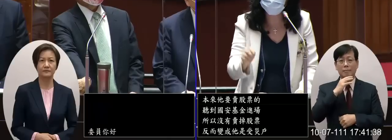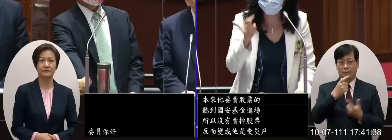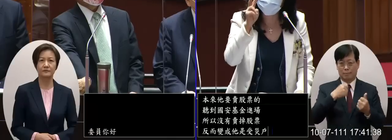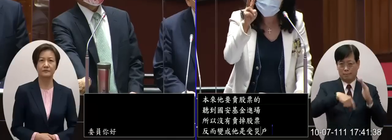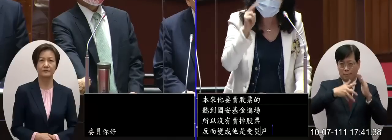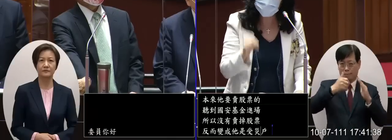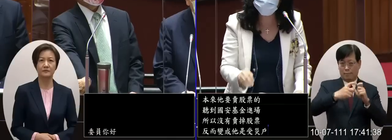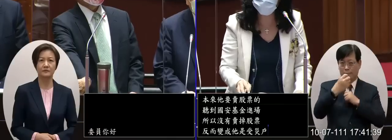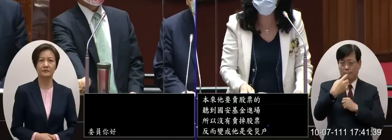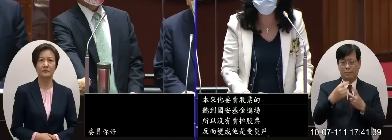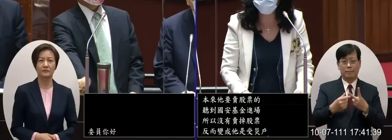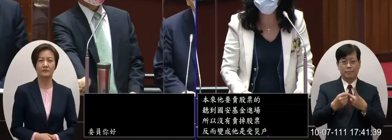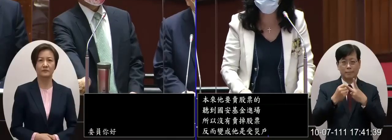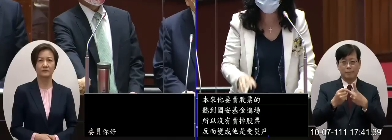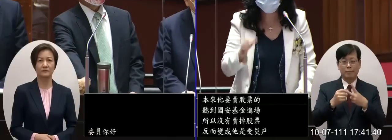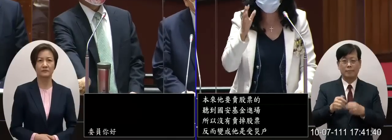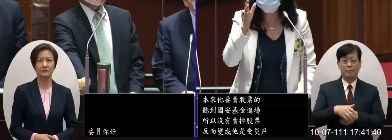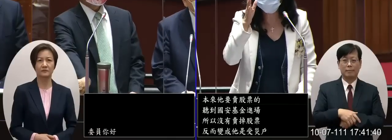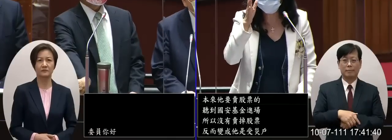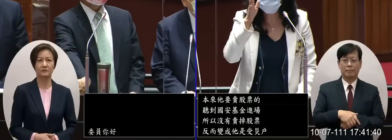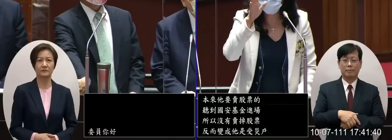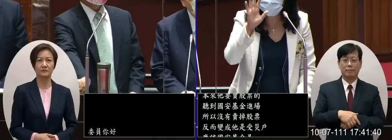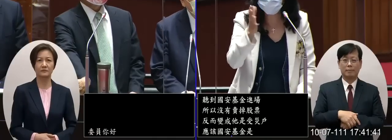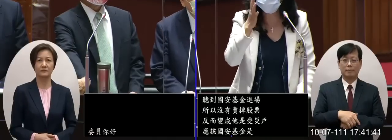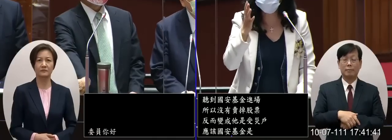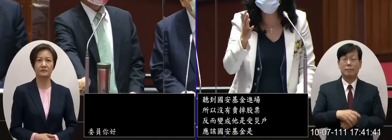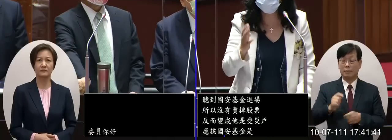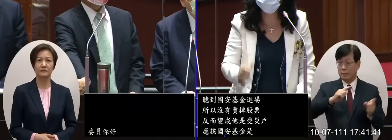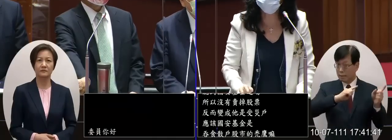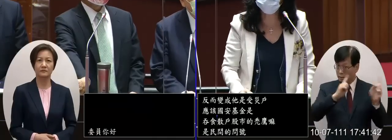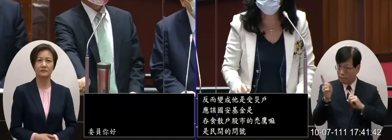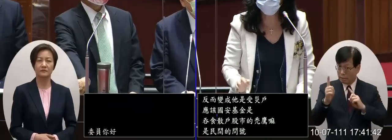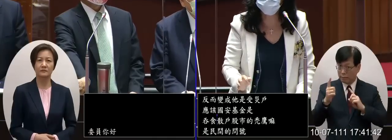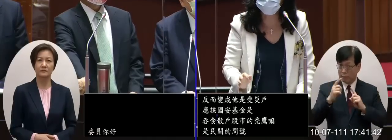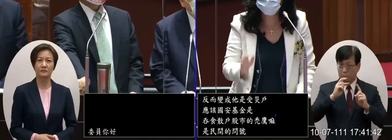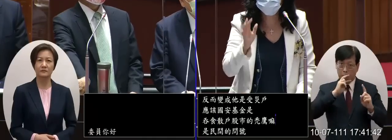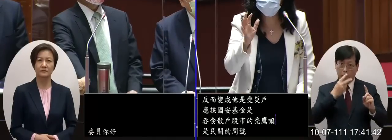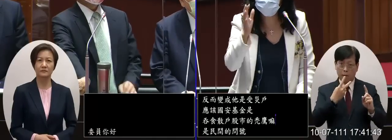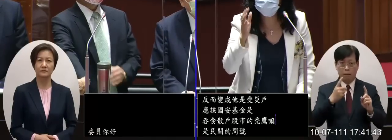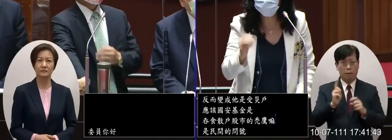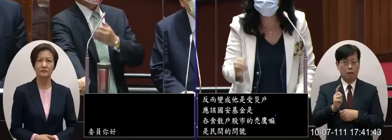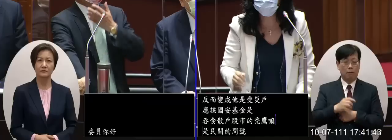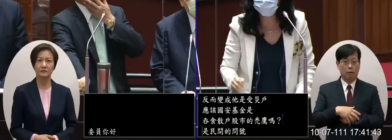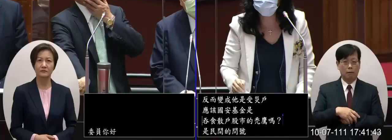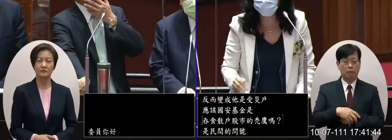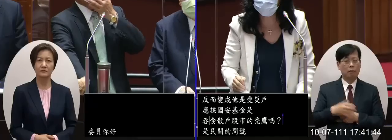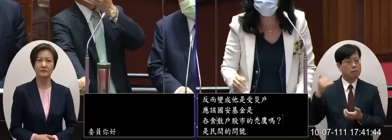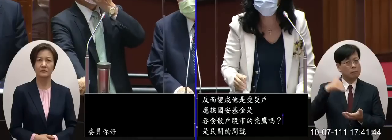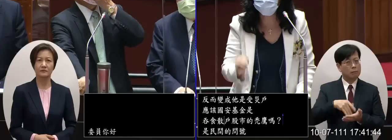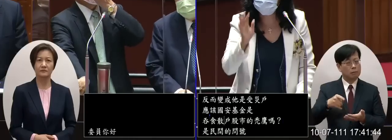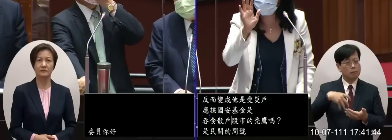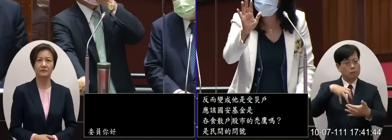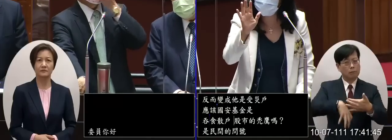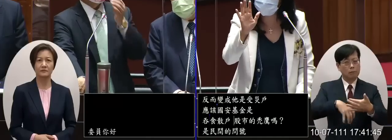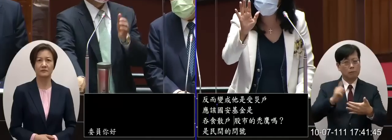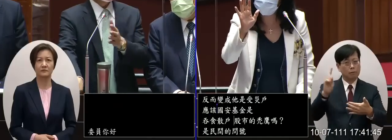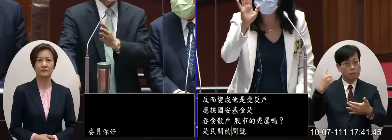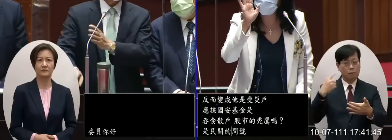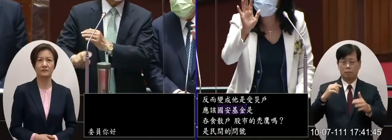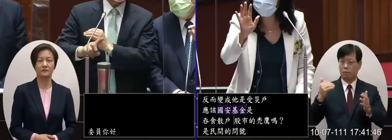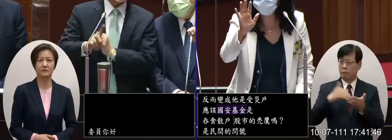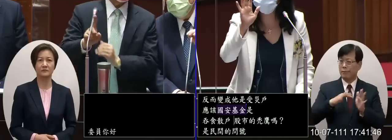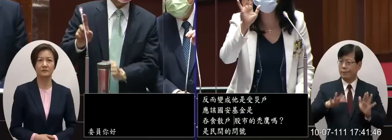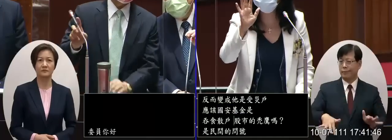个院长回答。第二个呢，就觉得说，那你在一天之内峰回路转，峰回路转到底理由是什么？到今